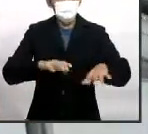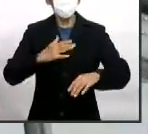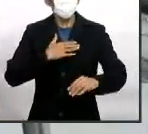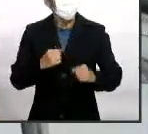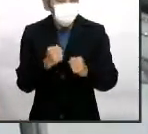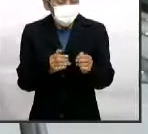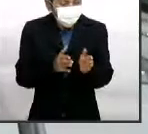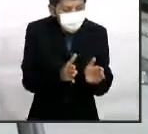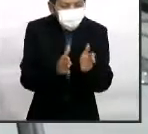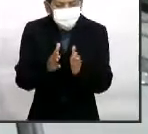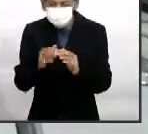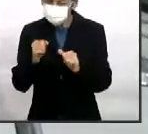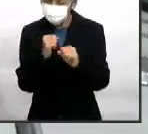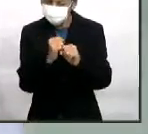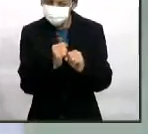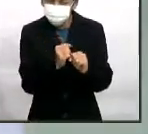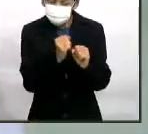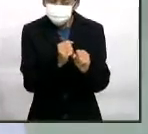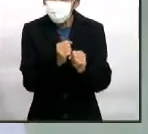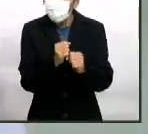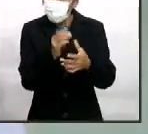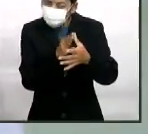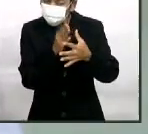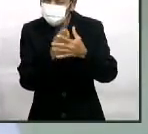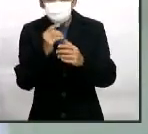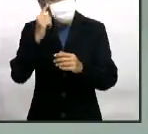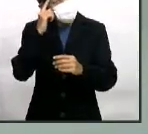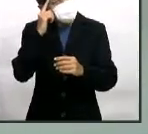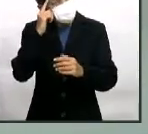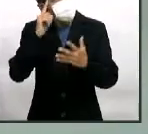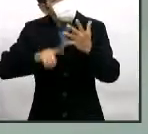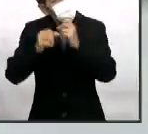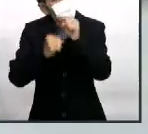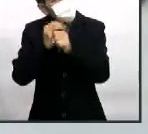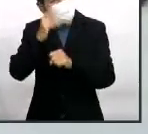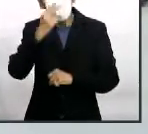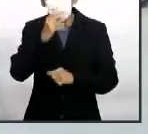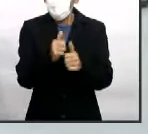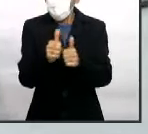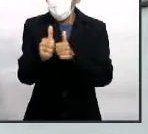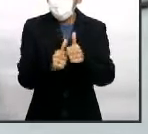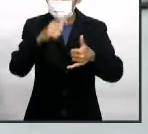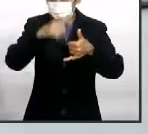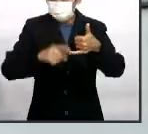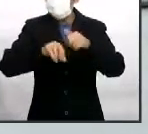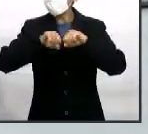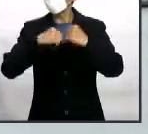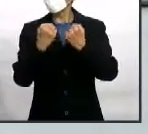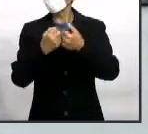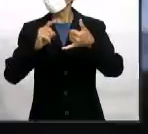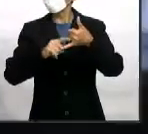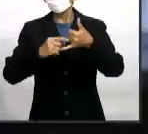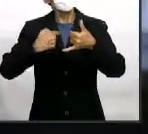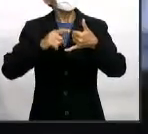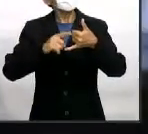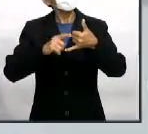ผมก็พยายามที่จะหาไทม์ไลน์ผมคิดว่าไม่ปลายปีหรือไม่ก็ต้นปีหน้า แล้วนักแข่งที่จะเข้ามาแข่งกับทางสมาคมเองเนี่ย